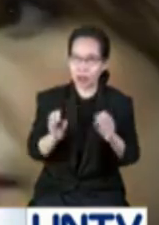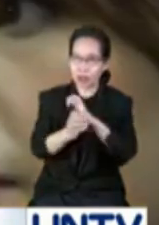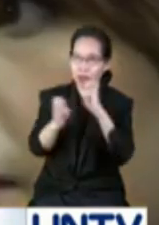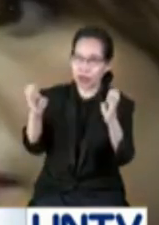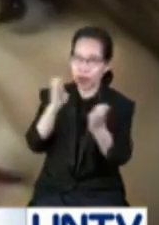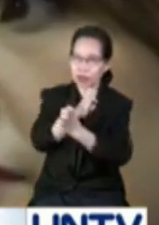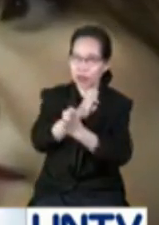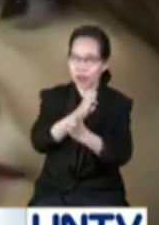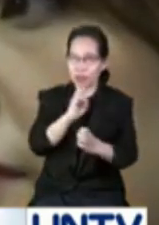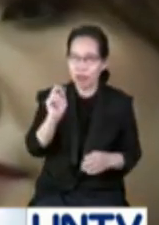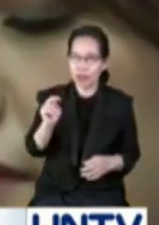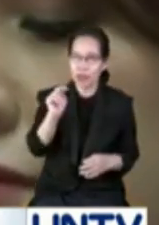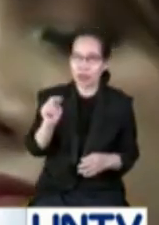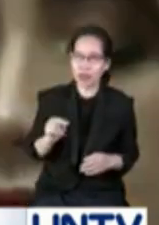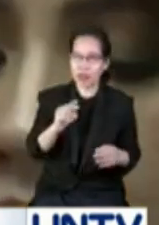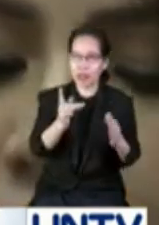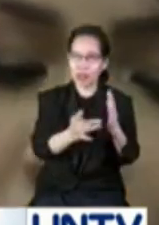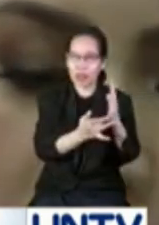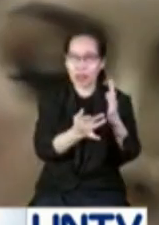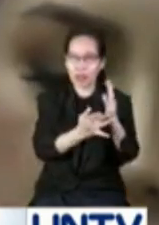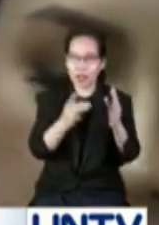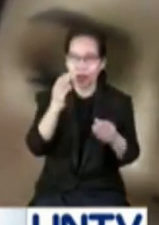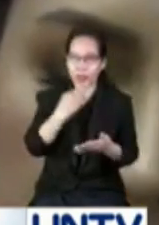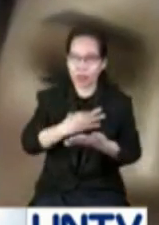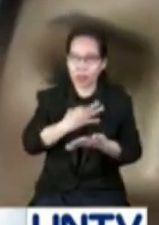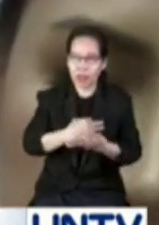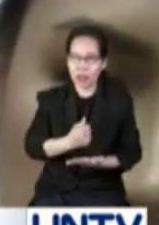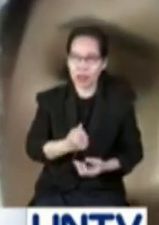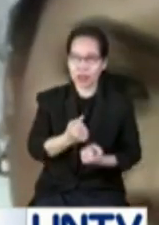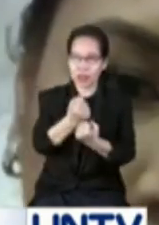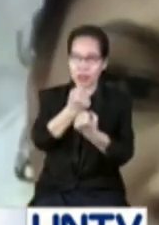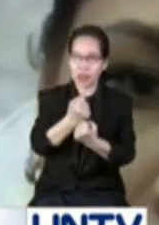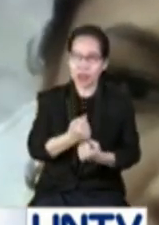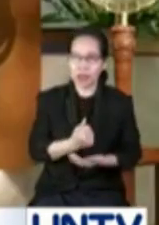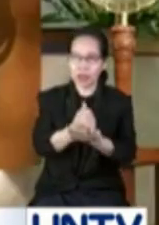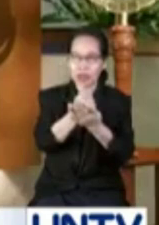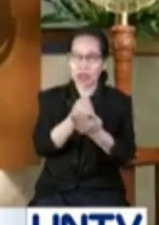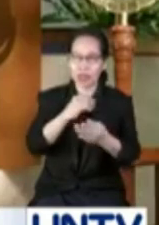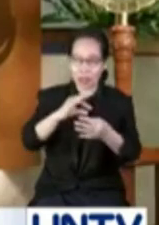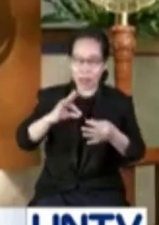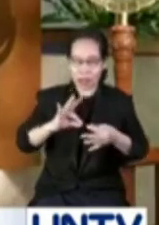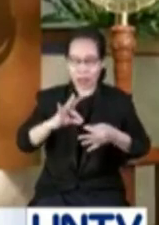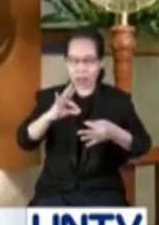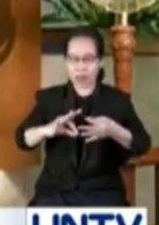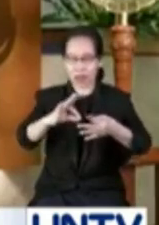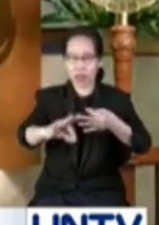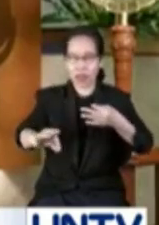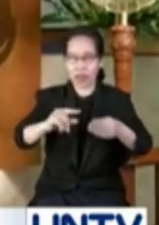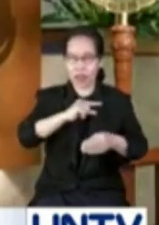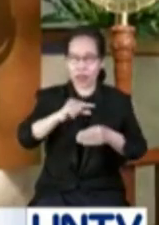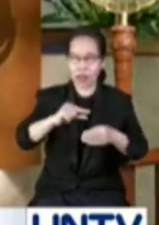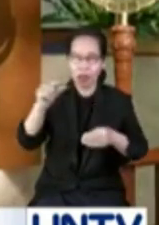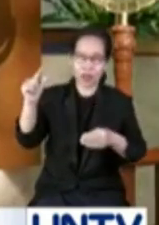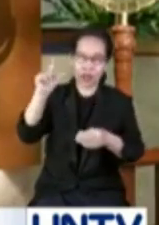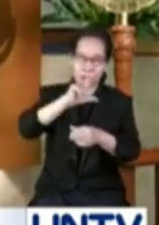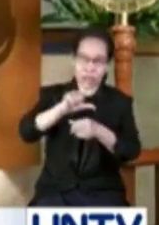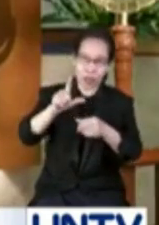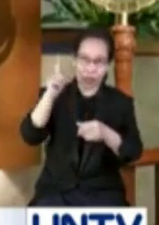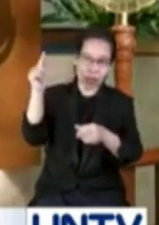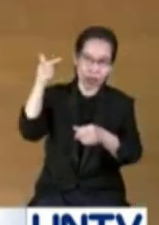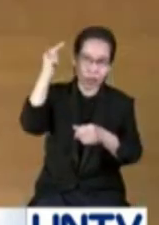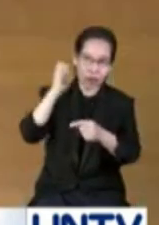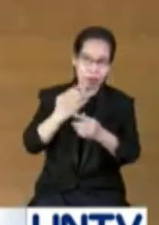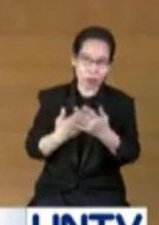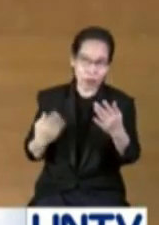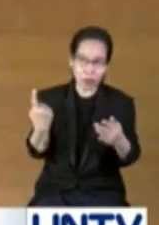necessary technical and financial assistance is being extended to our local governments. In everything that we do,